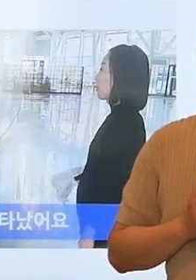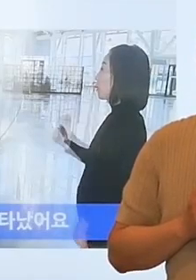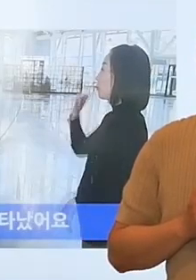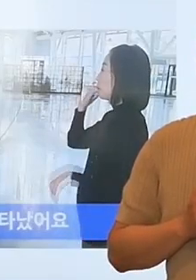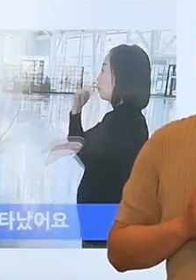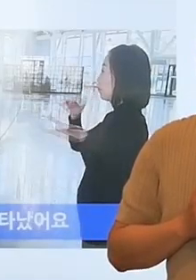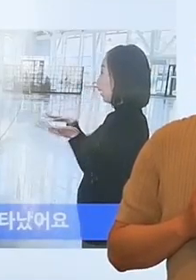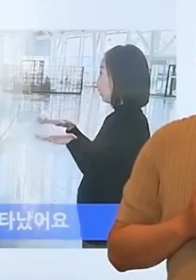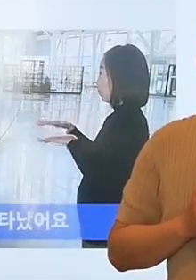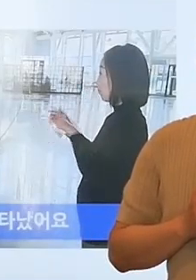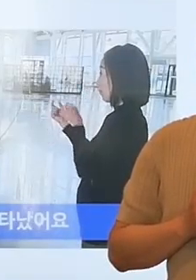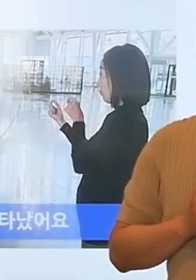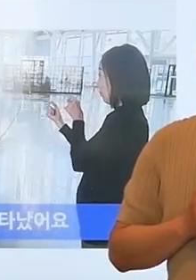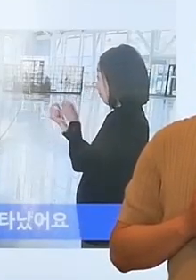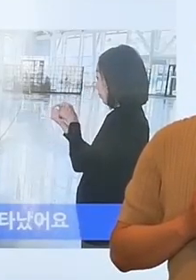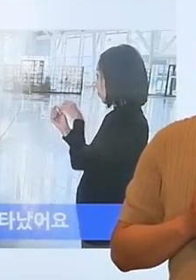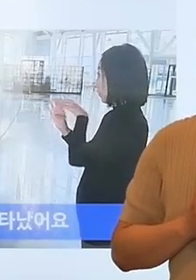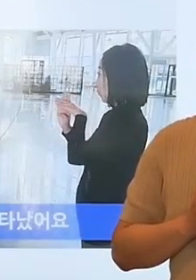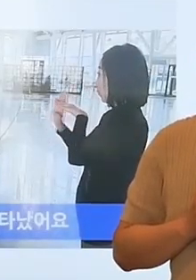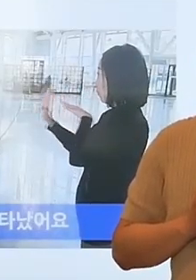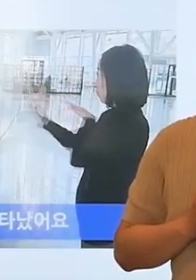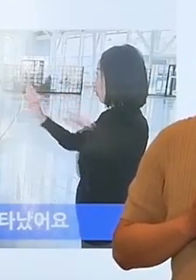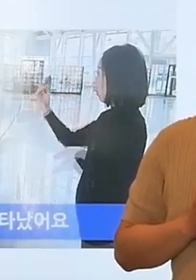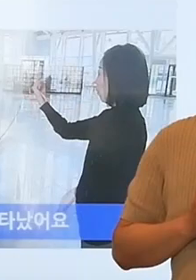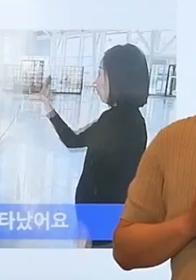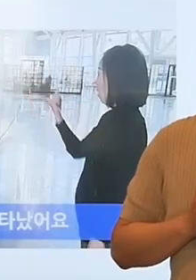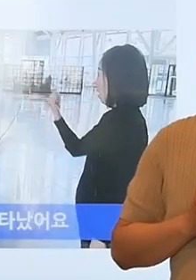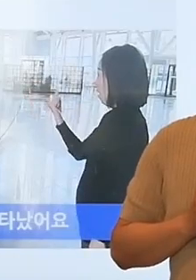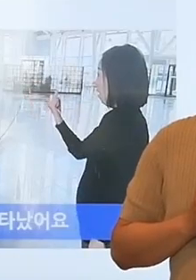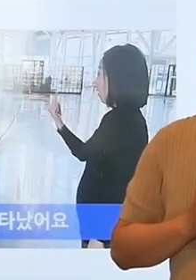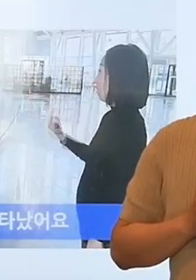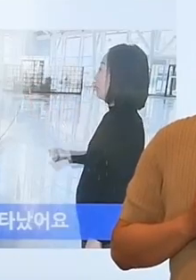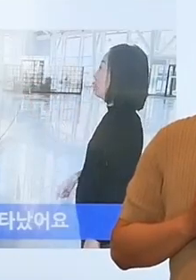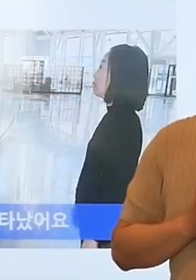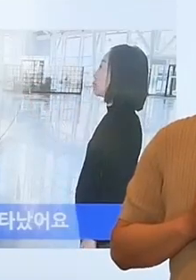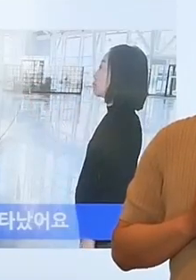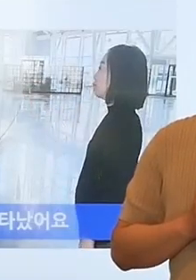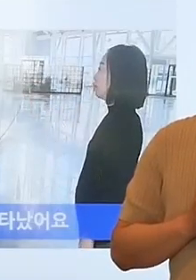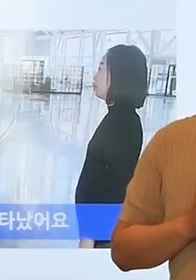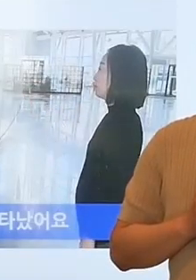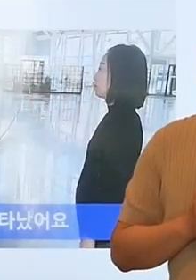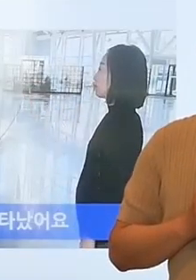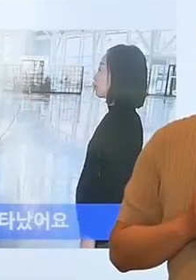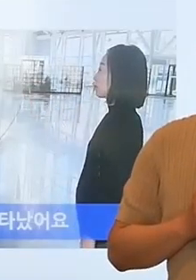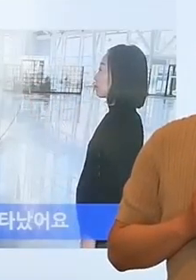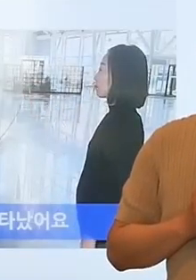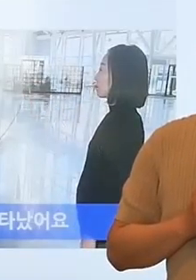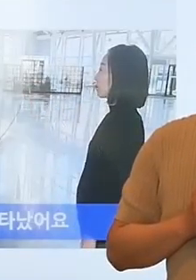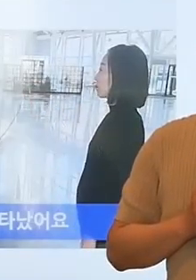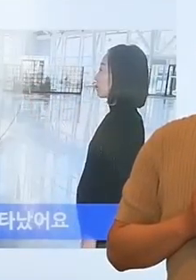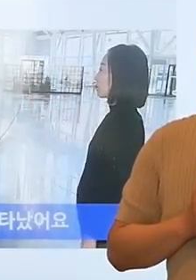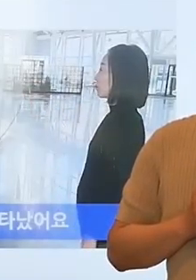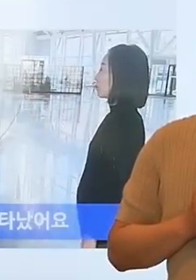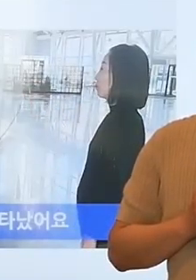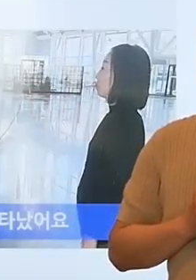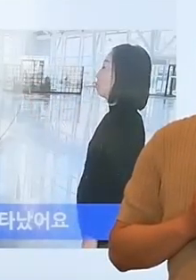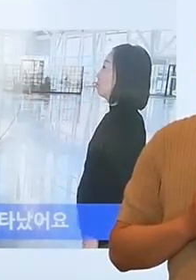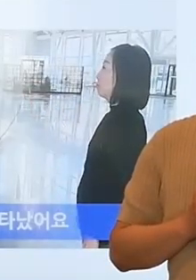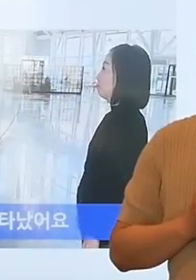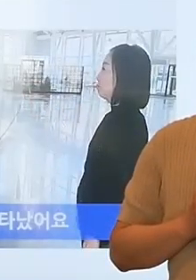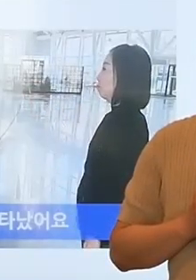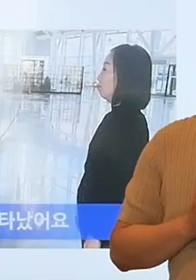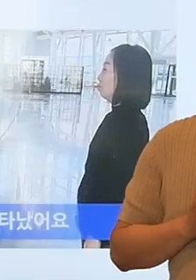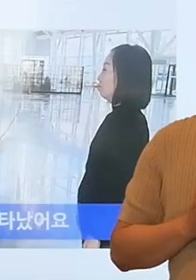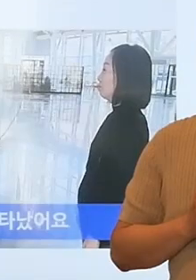만약에 제가 여기가 어디인가요? 라는 예시 문장을 뭐 3초 동안 발화한다고 하면은 이 발화하는